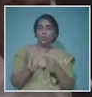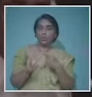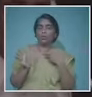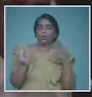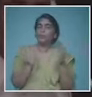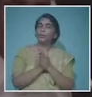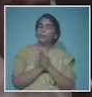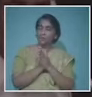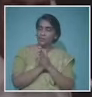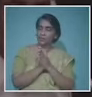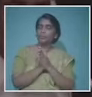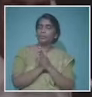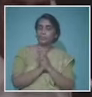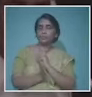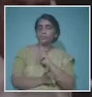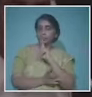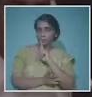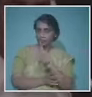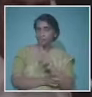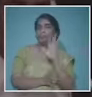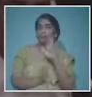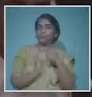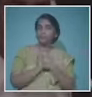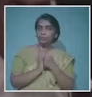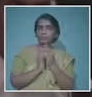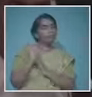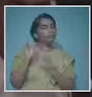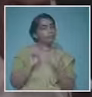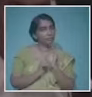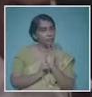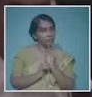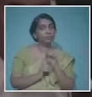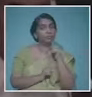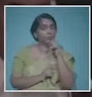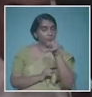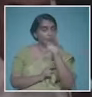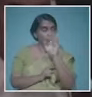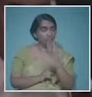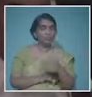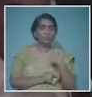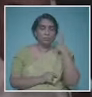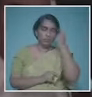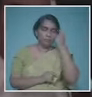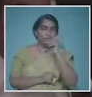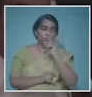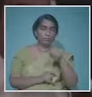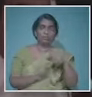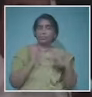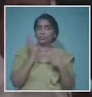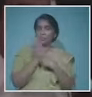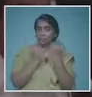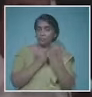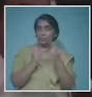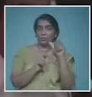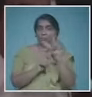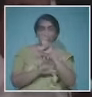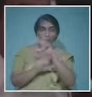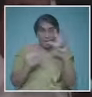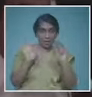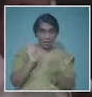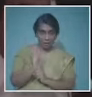ඔබතුමාට අනාවරණය කරලා දීලා තියෙනවා. ඒසකරු ඇමතුමා ඔබතුමාට ප්‍රයෝජනා කරනවා දැන් ඉන්න සමුදුලාගෙන් 18 ලක්ෂයක්